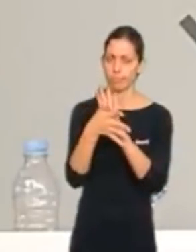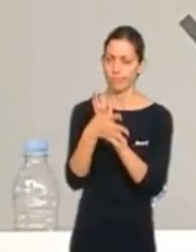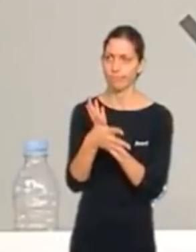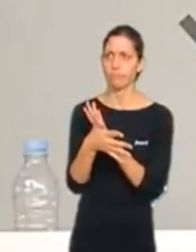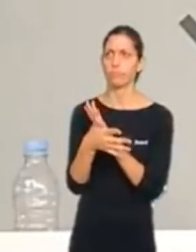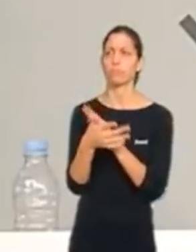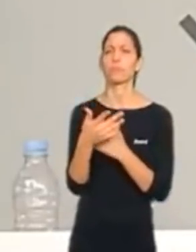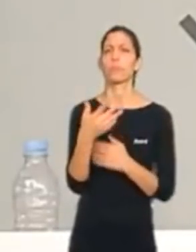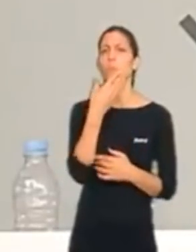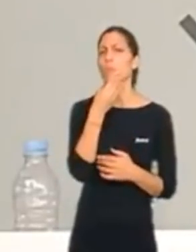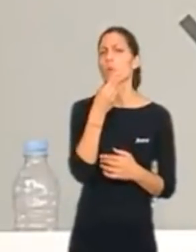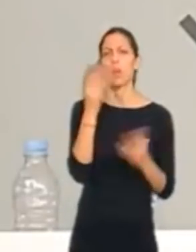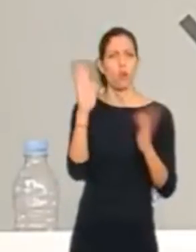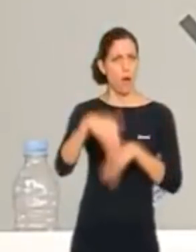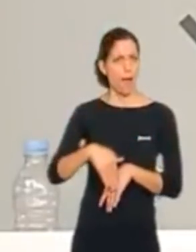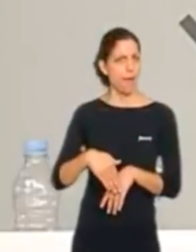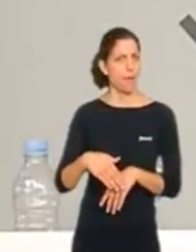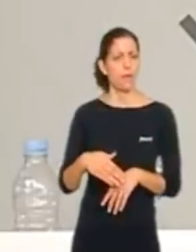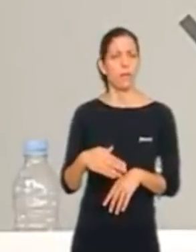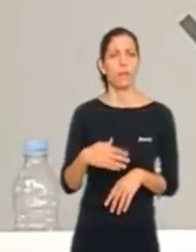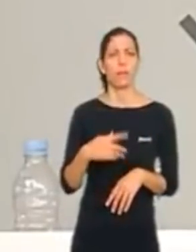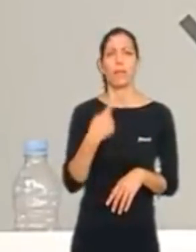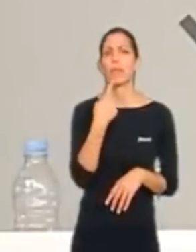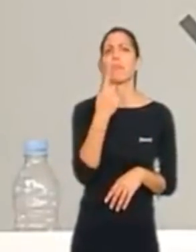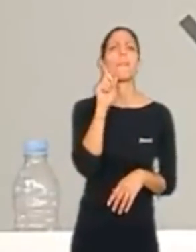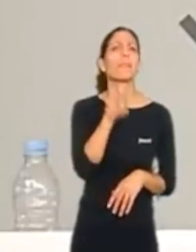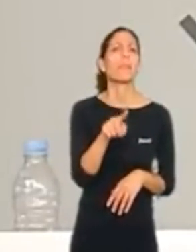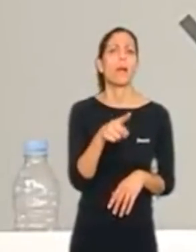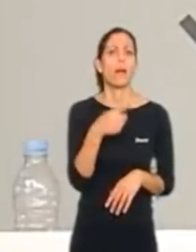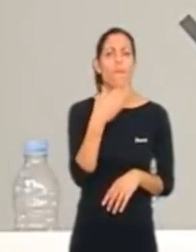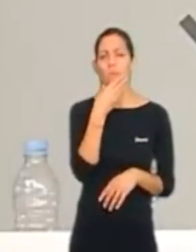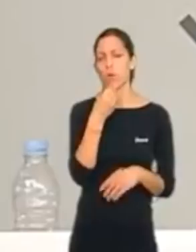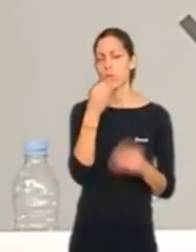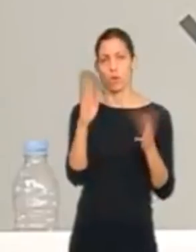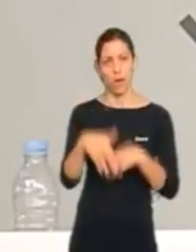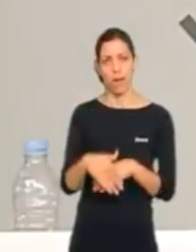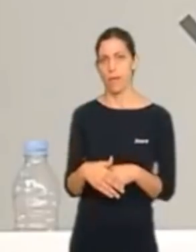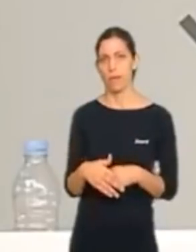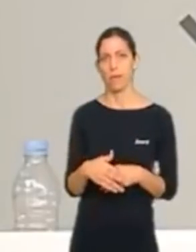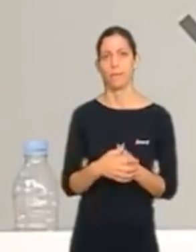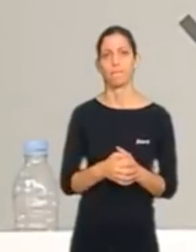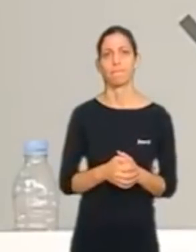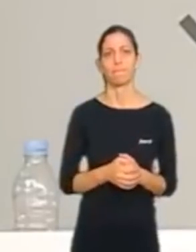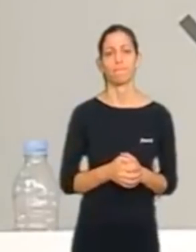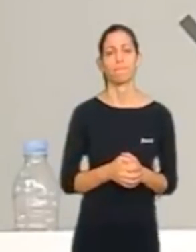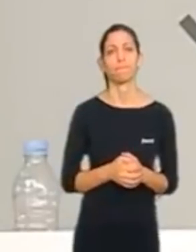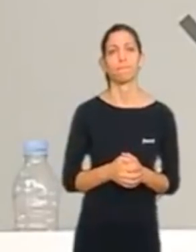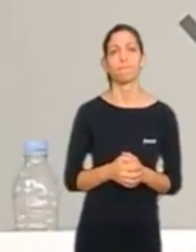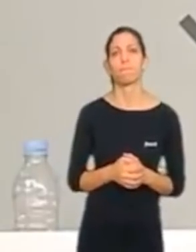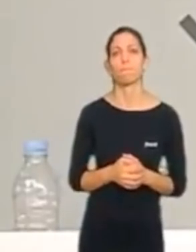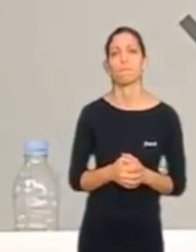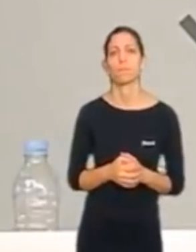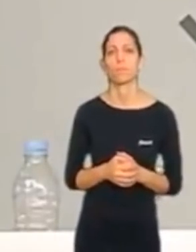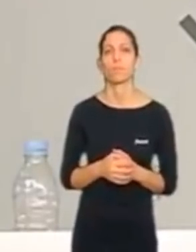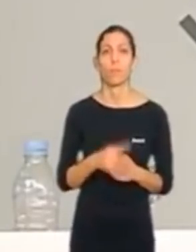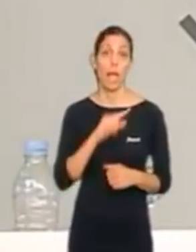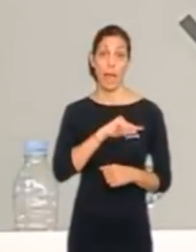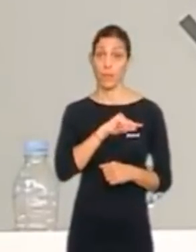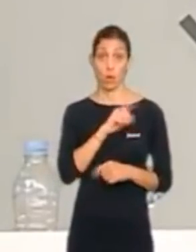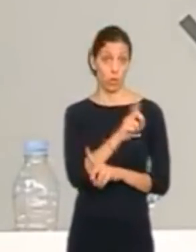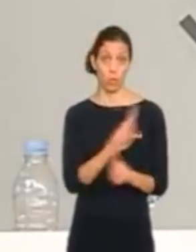No és bonico en política dir mentides. Això no és bonico. Ni és